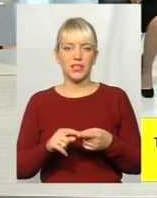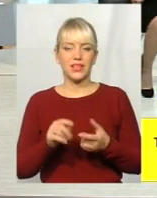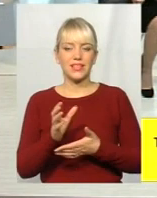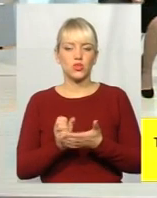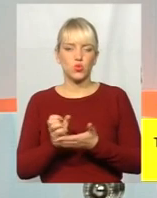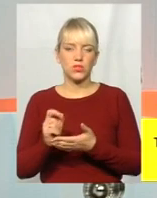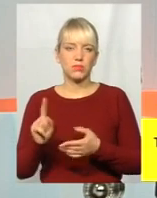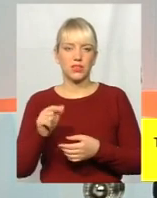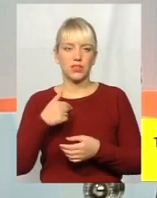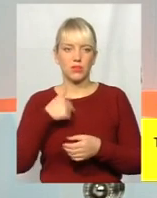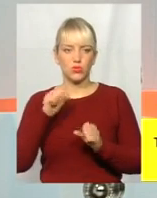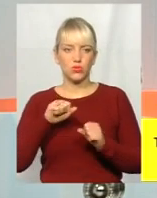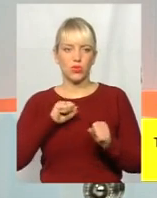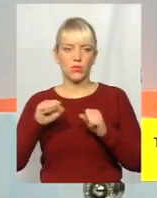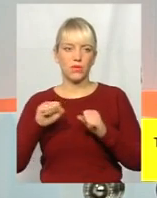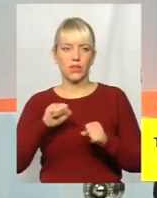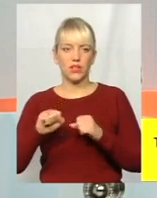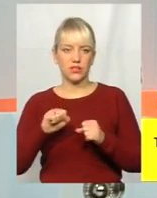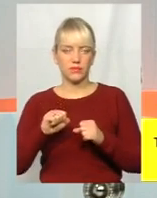я можу управляти як оборотними